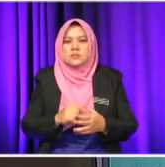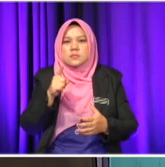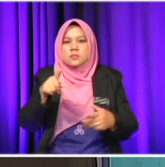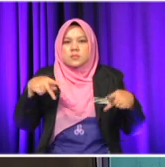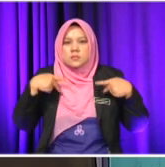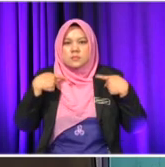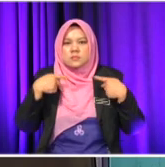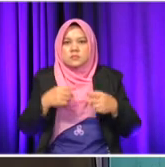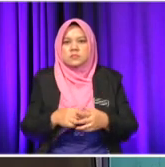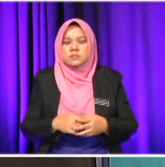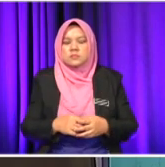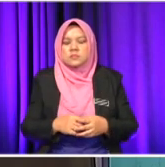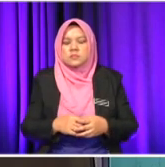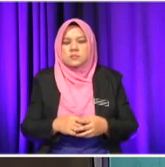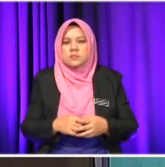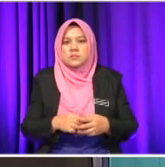punya